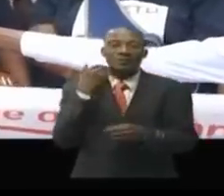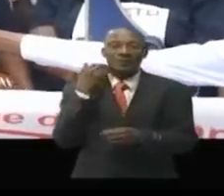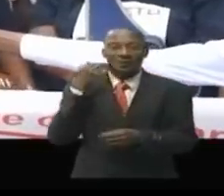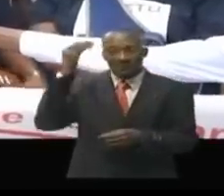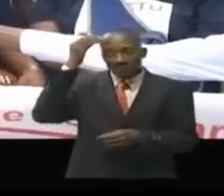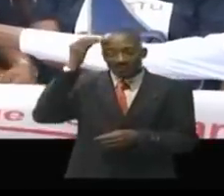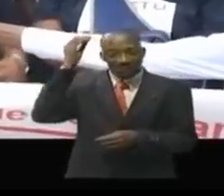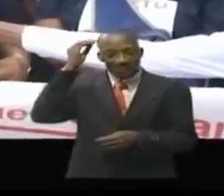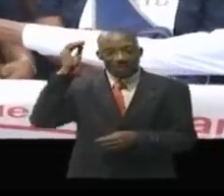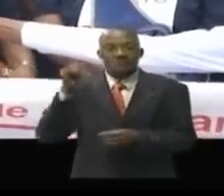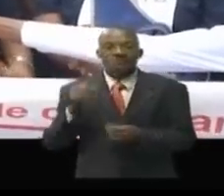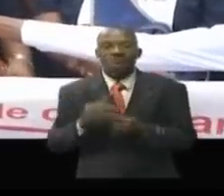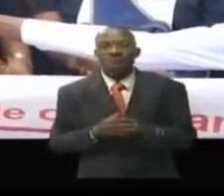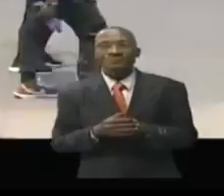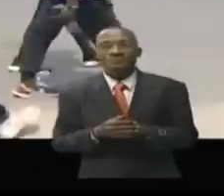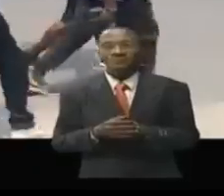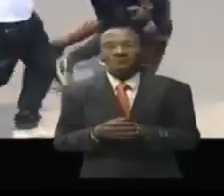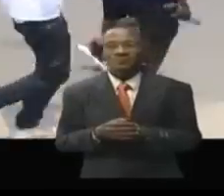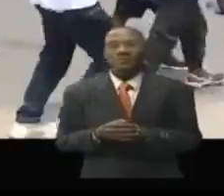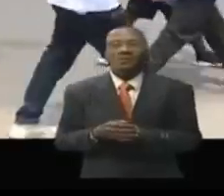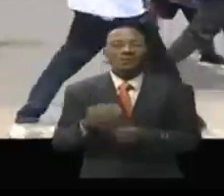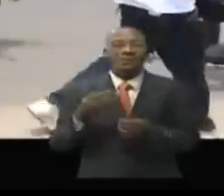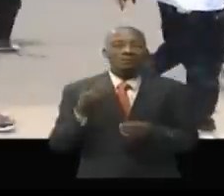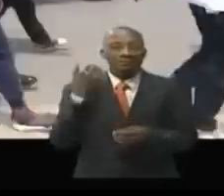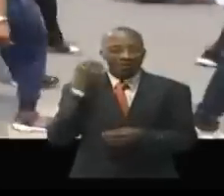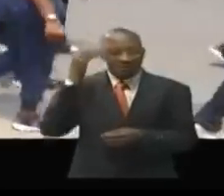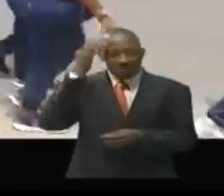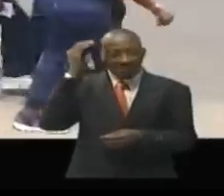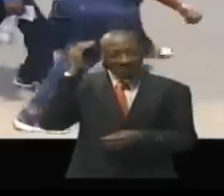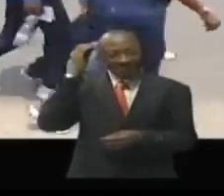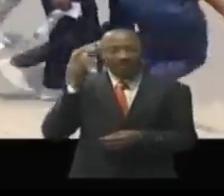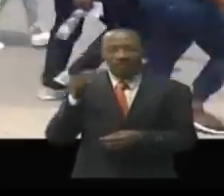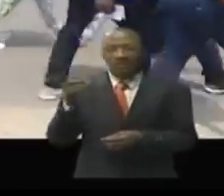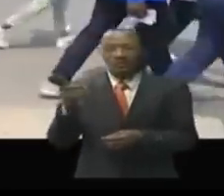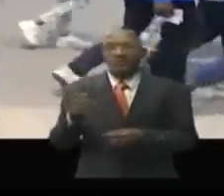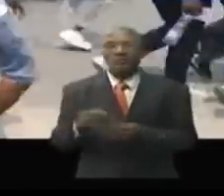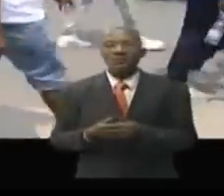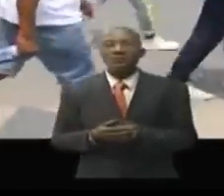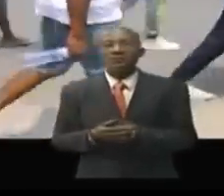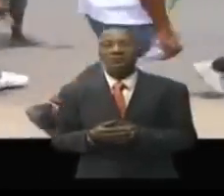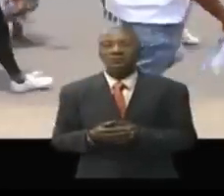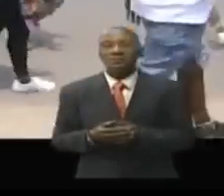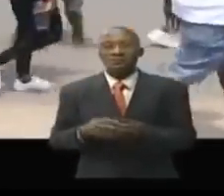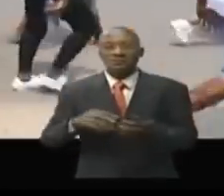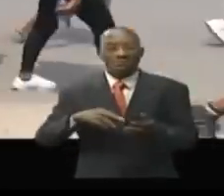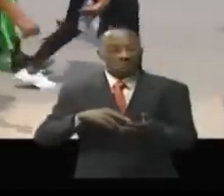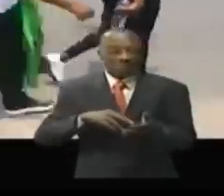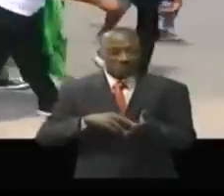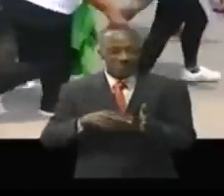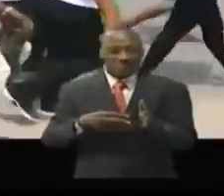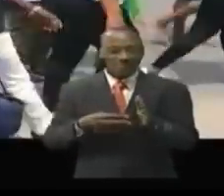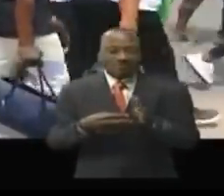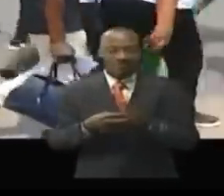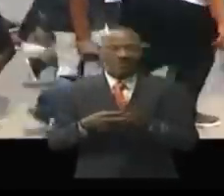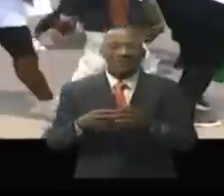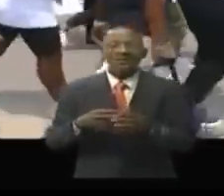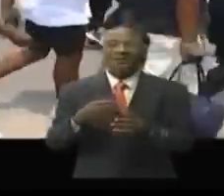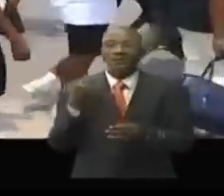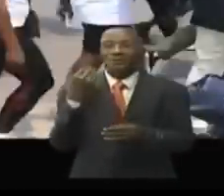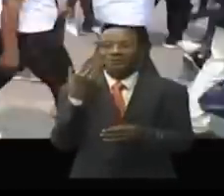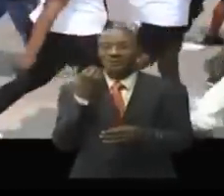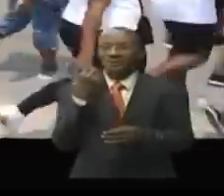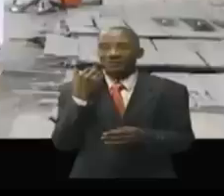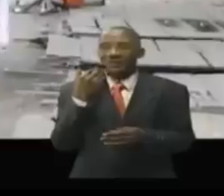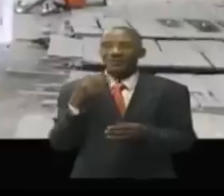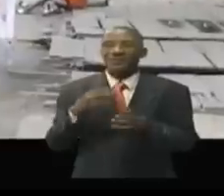comme toute autre maladie. Maintenant, là, nous, Kwetu, on voulait stopper cette stigmatisation des